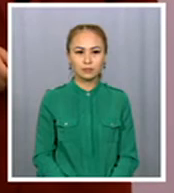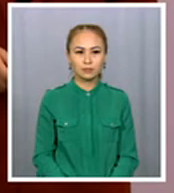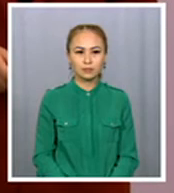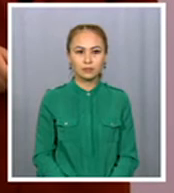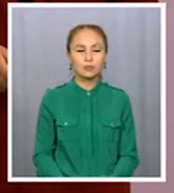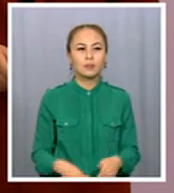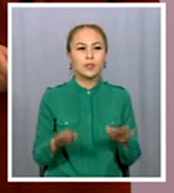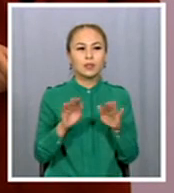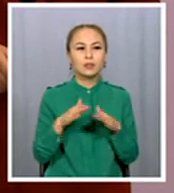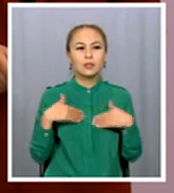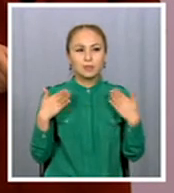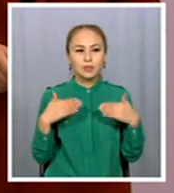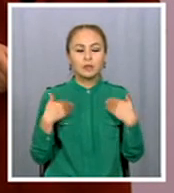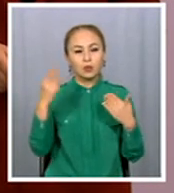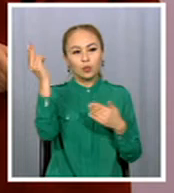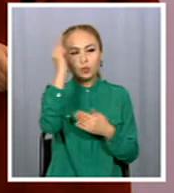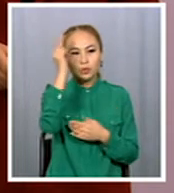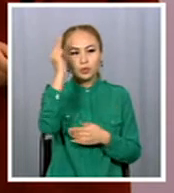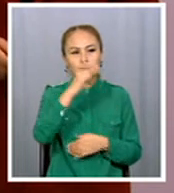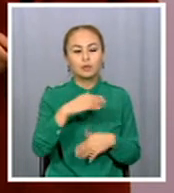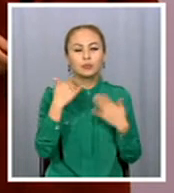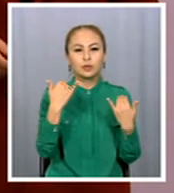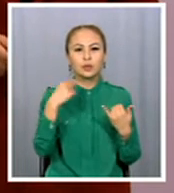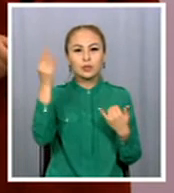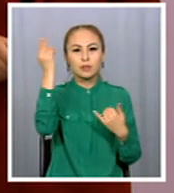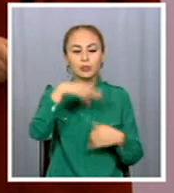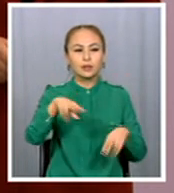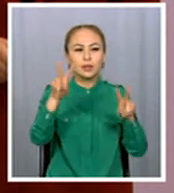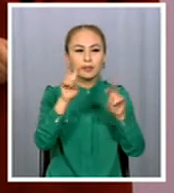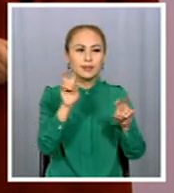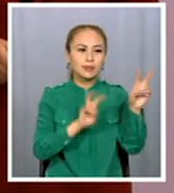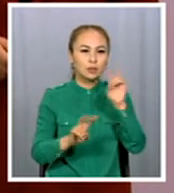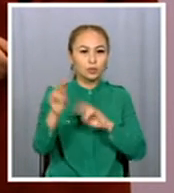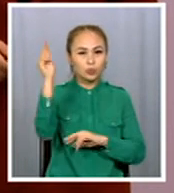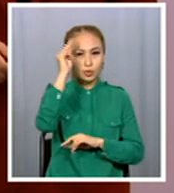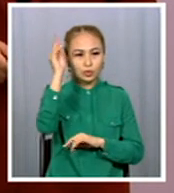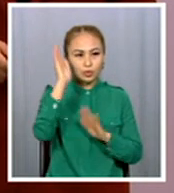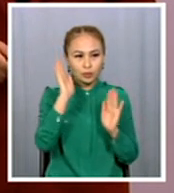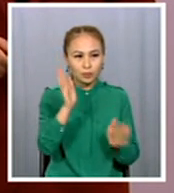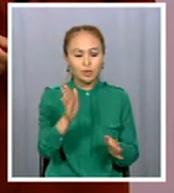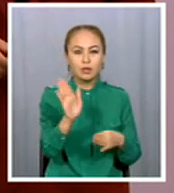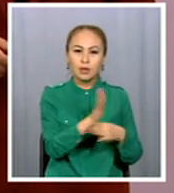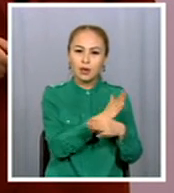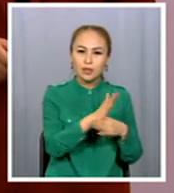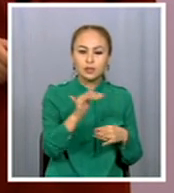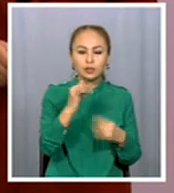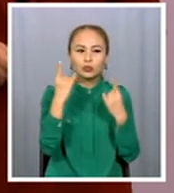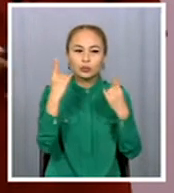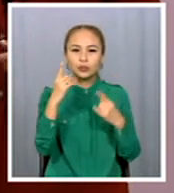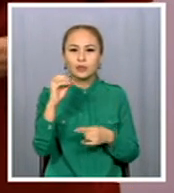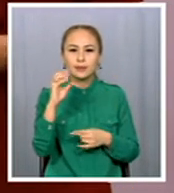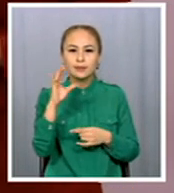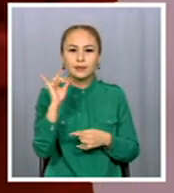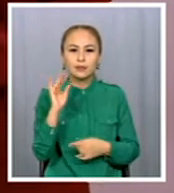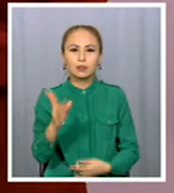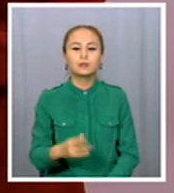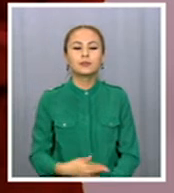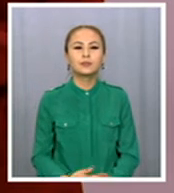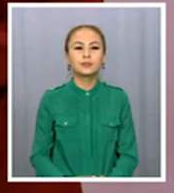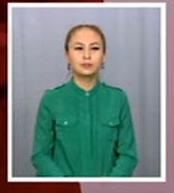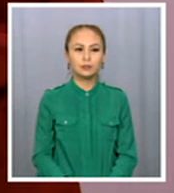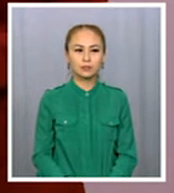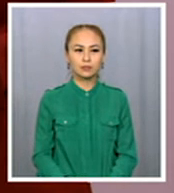Сәлеметсіңдер ме, оқушылар? Сабақтың тақырыбы ізденуді үйренемін, дара және күрделі етістік.